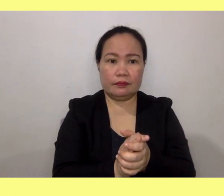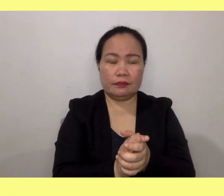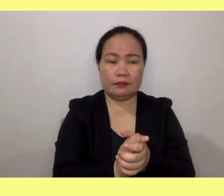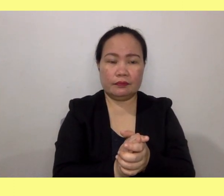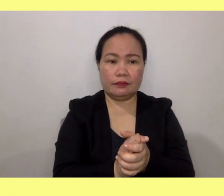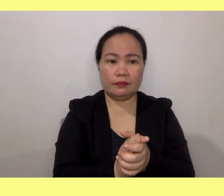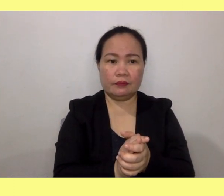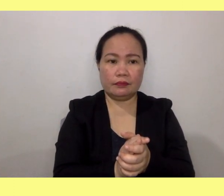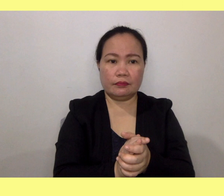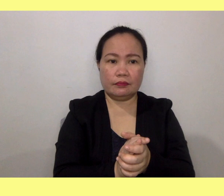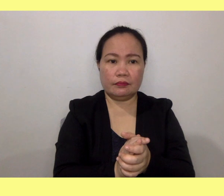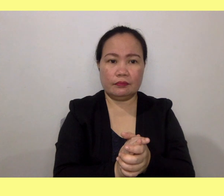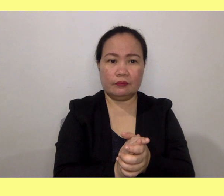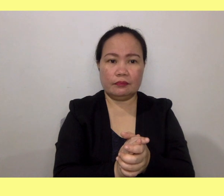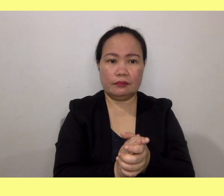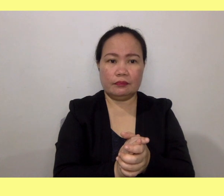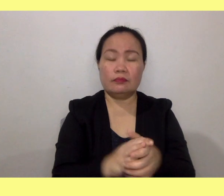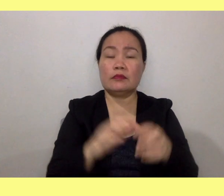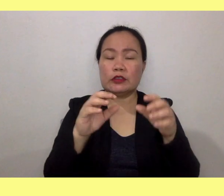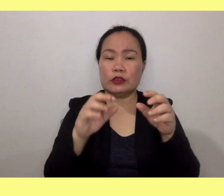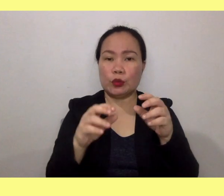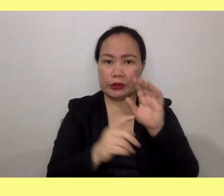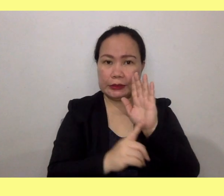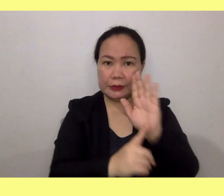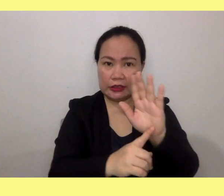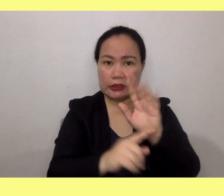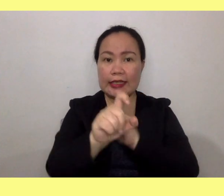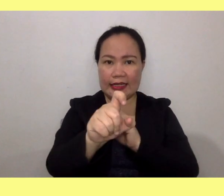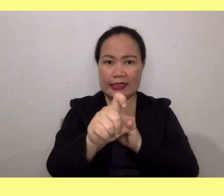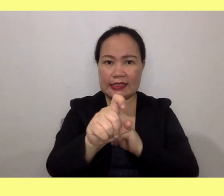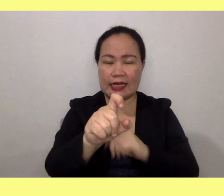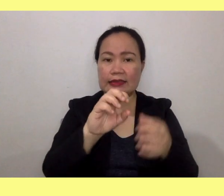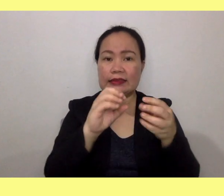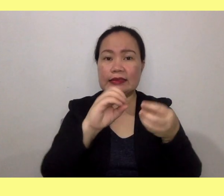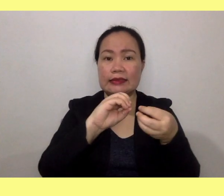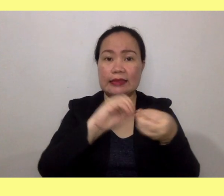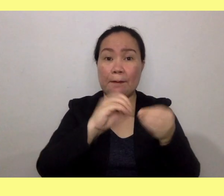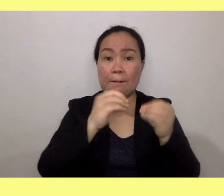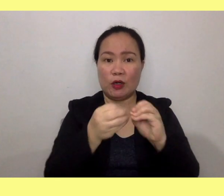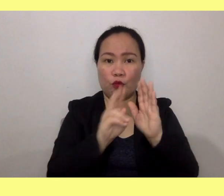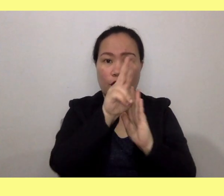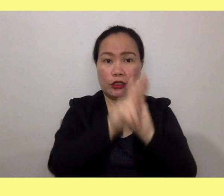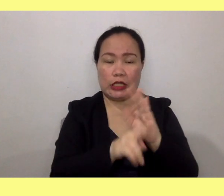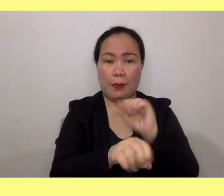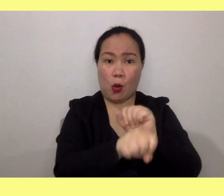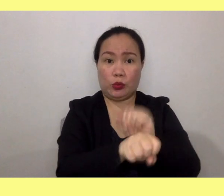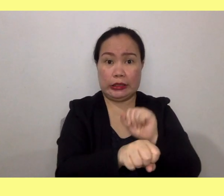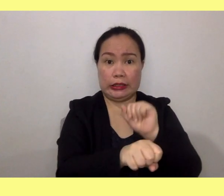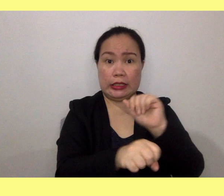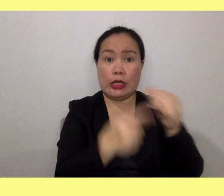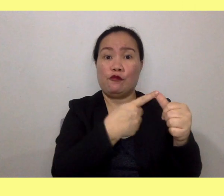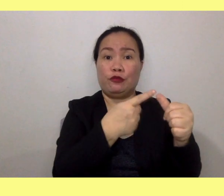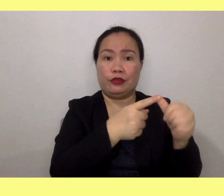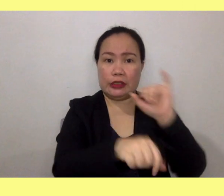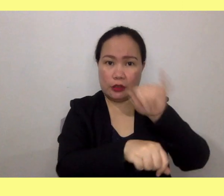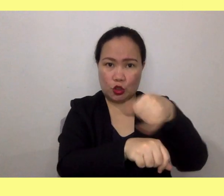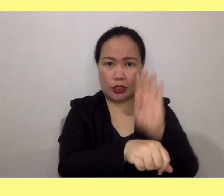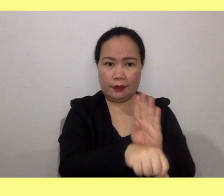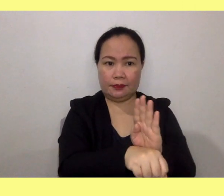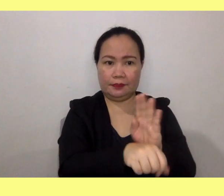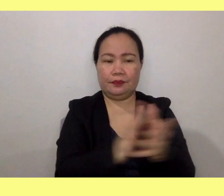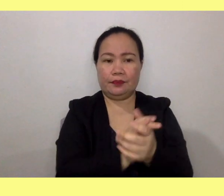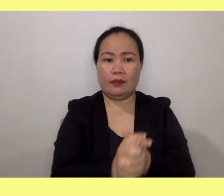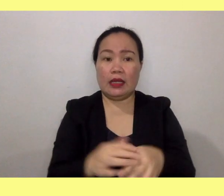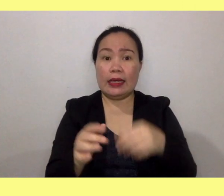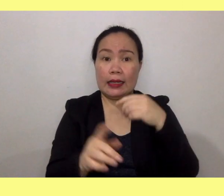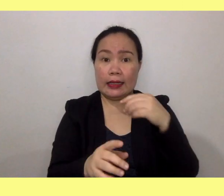niya na magtatrabaho siya dun sa first job as X. So, represent natin siya as X. Okay? Ito po, multiply ha. And